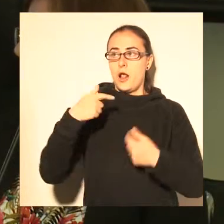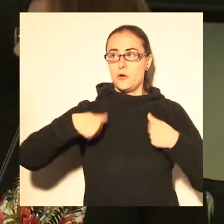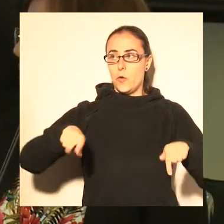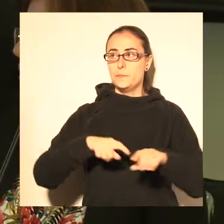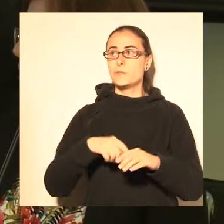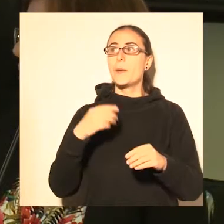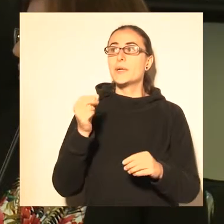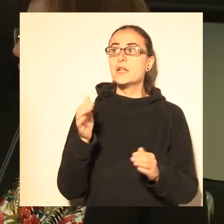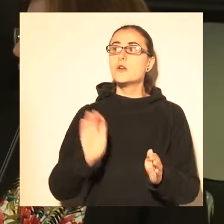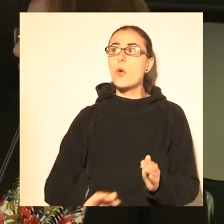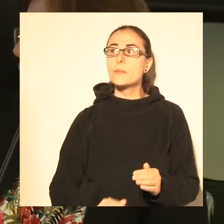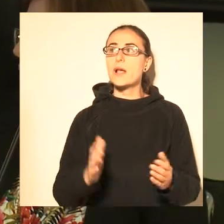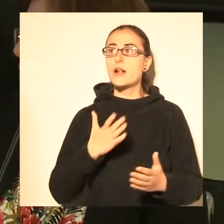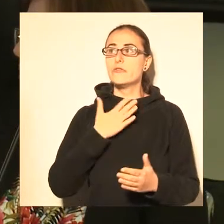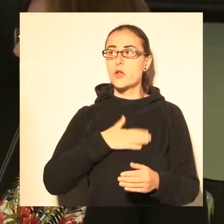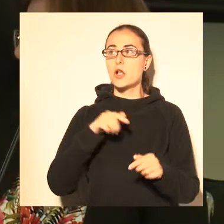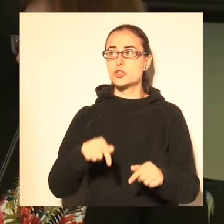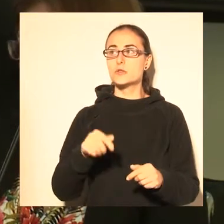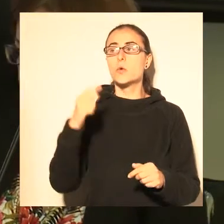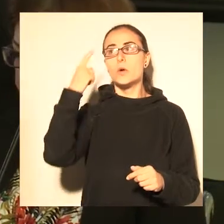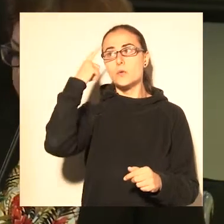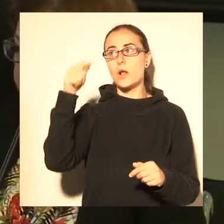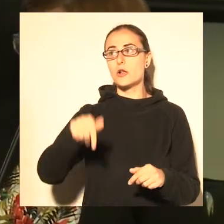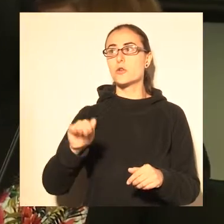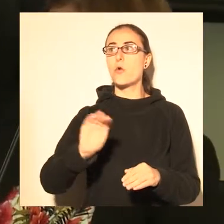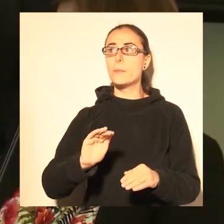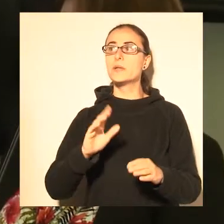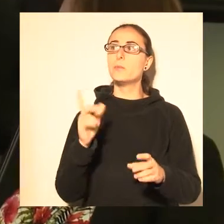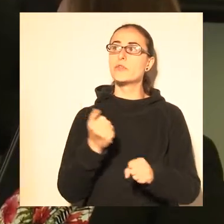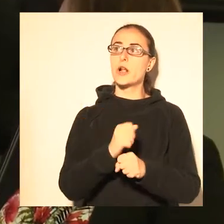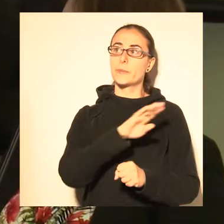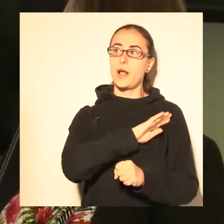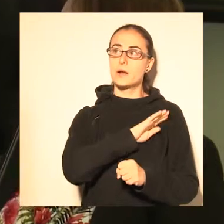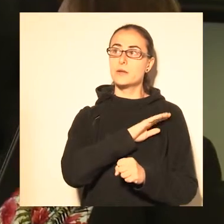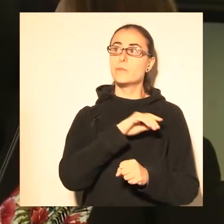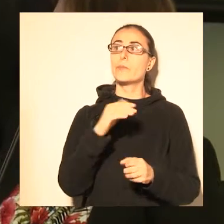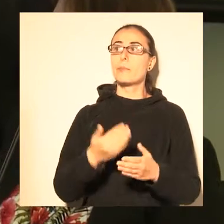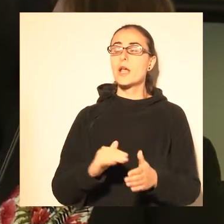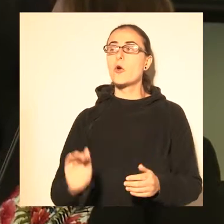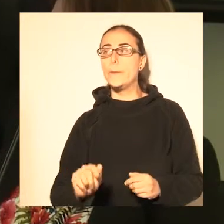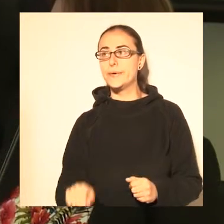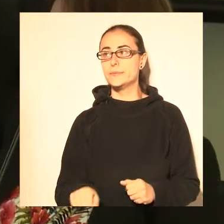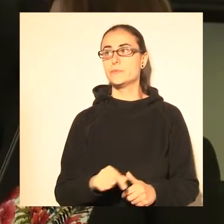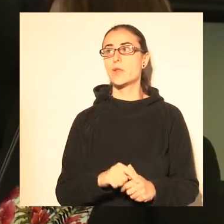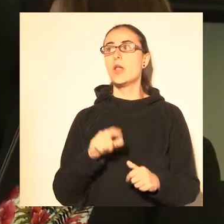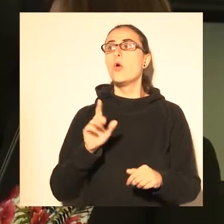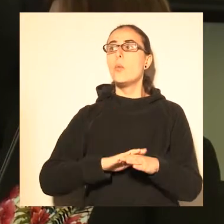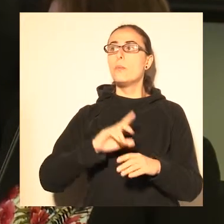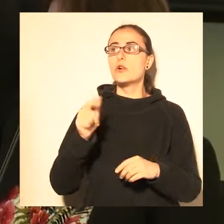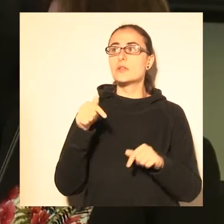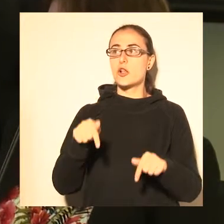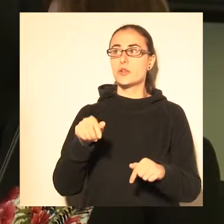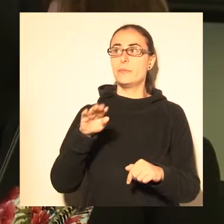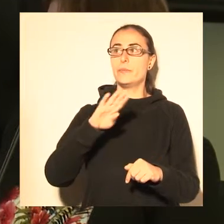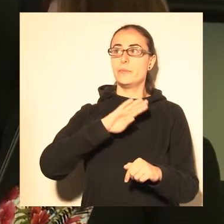noi pe copii pentru că vreau ca studentul ăla care vine la noi în practică să facă practică pe copii și nu